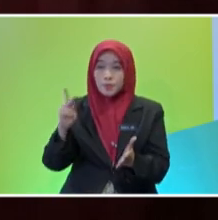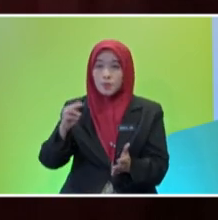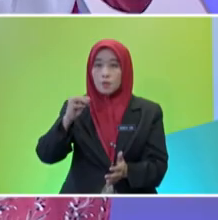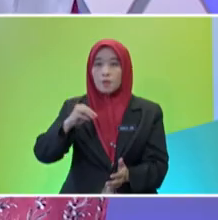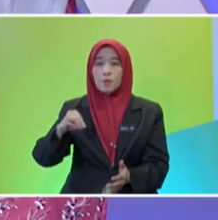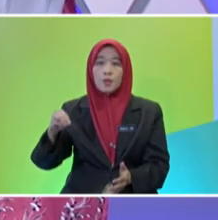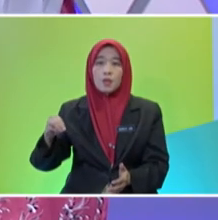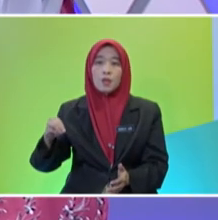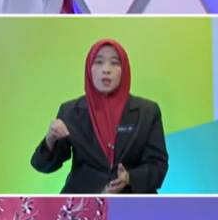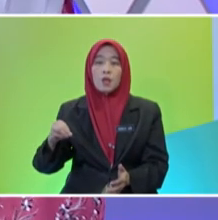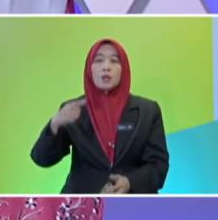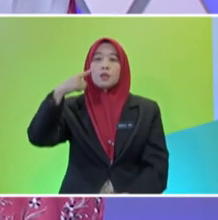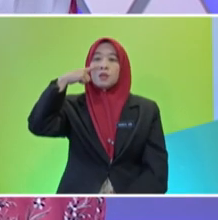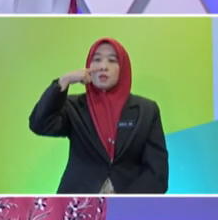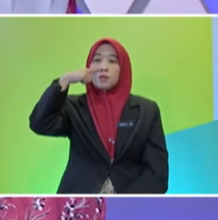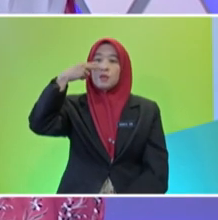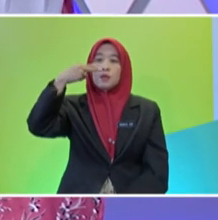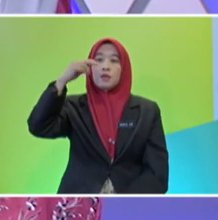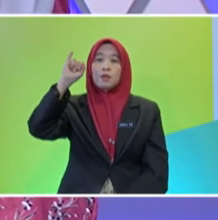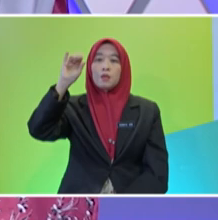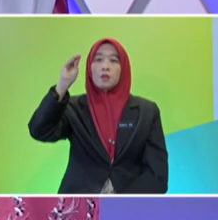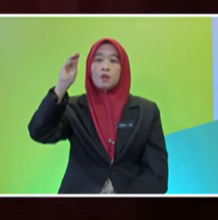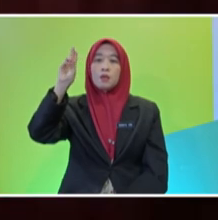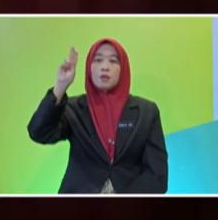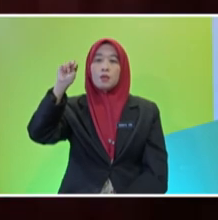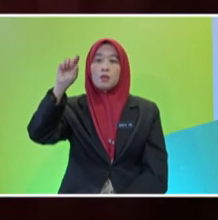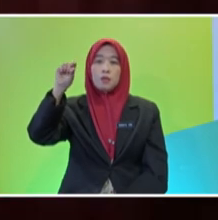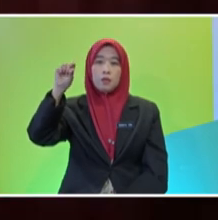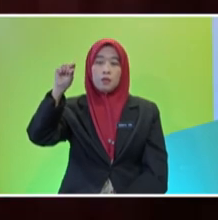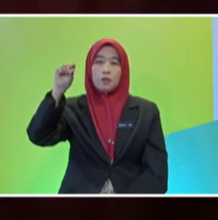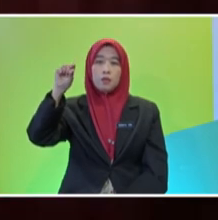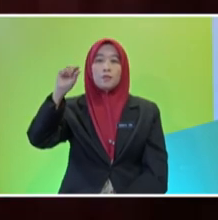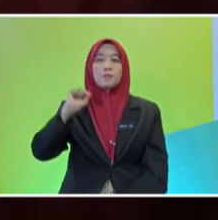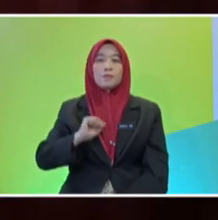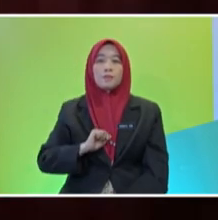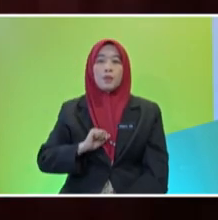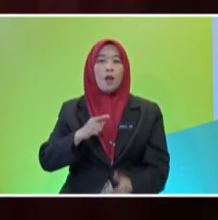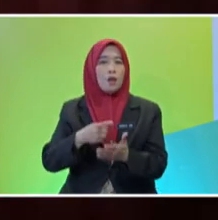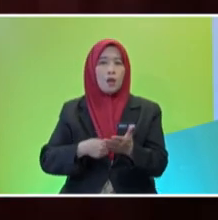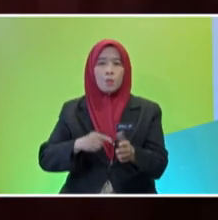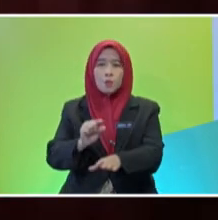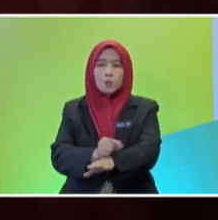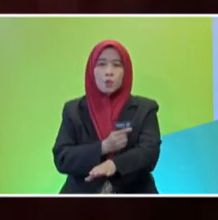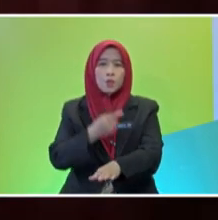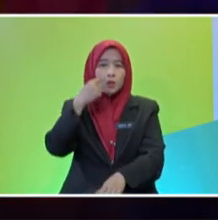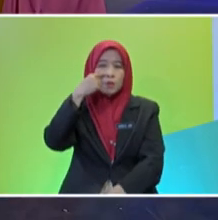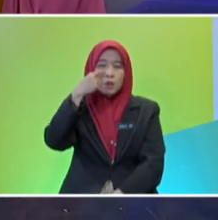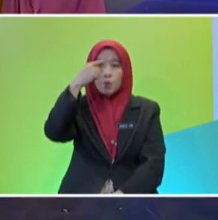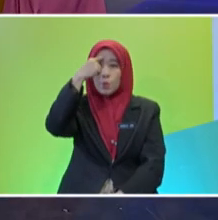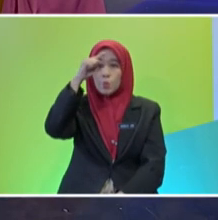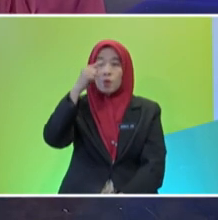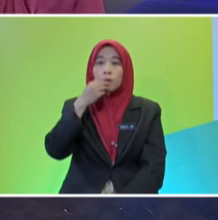sana, hidung. Hidung. Hidung. Hidung. Apakah guna hidung kita ni? Ialah